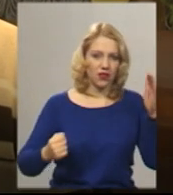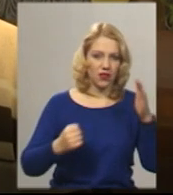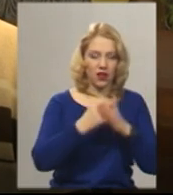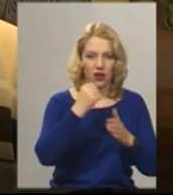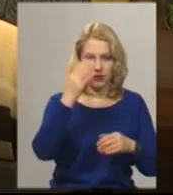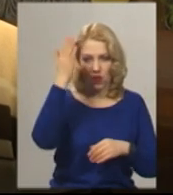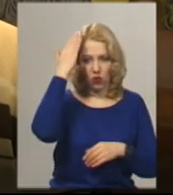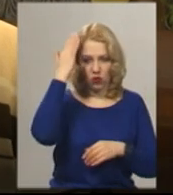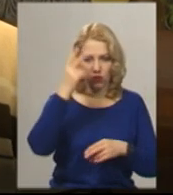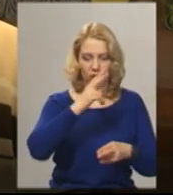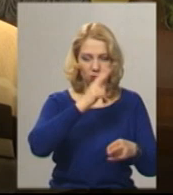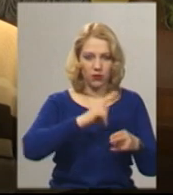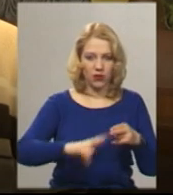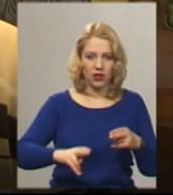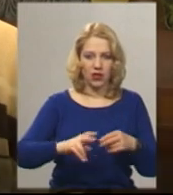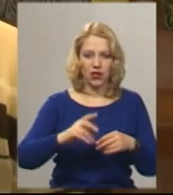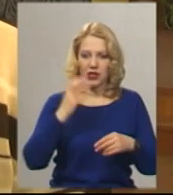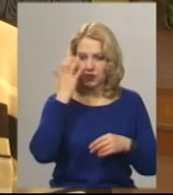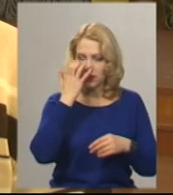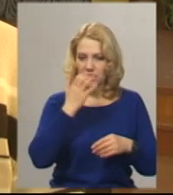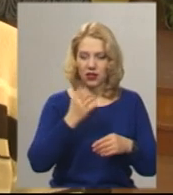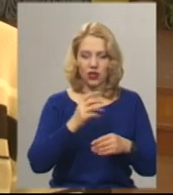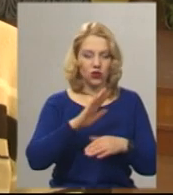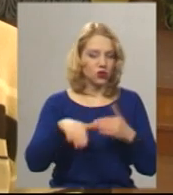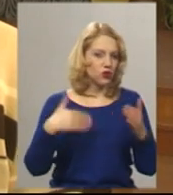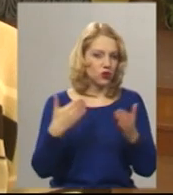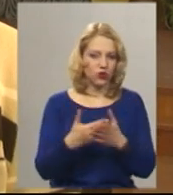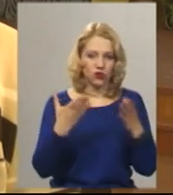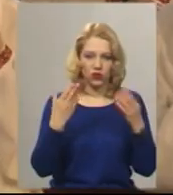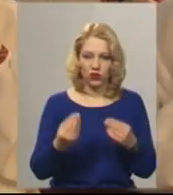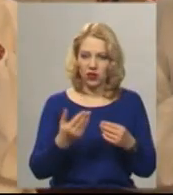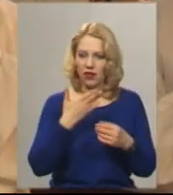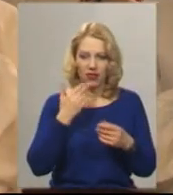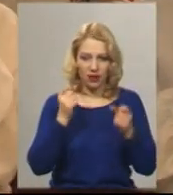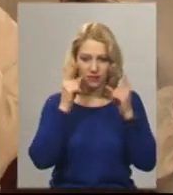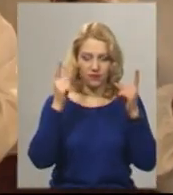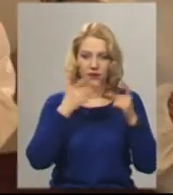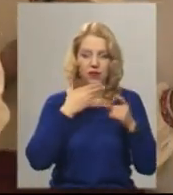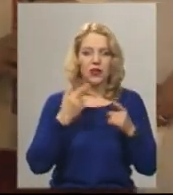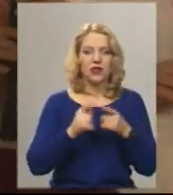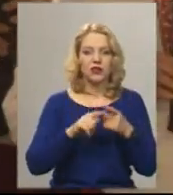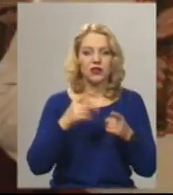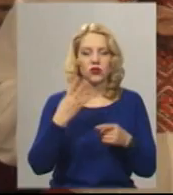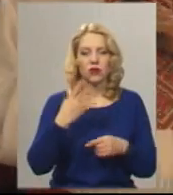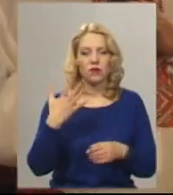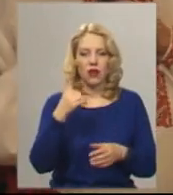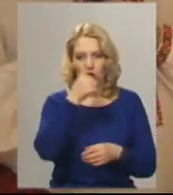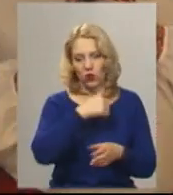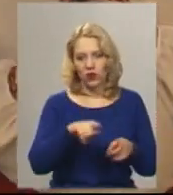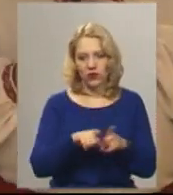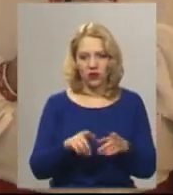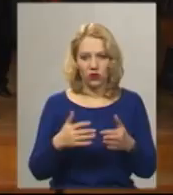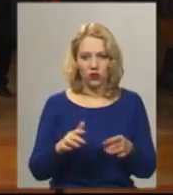Один момент. І до сьогоднішнього дня я не знаю, це вже пройшло 45 років. Оркестр виступає на громадських засадах. Його